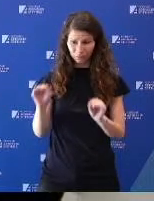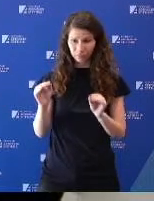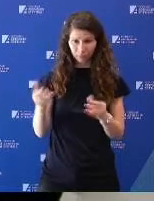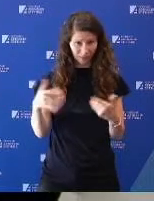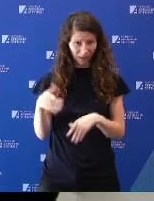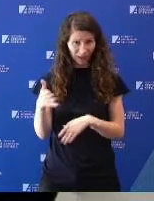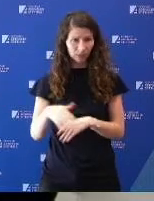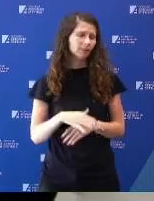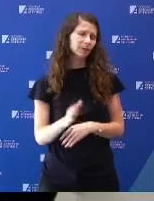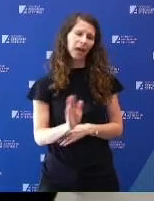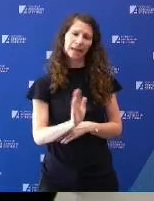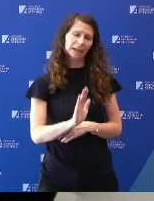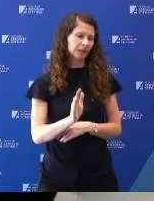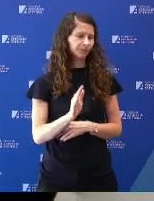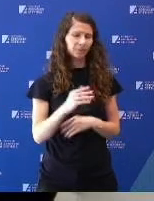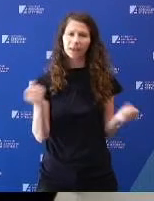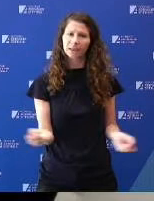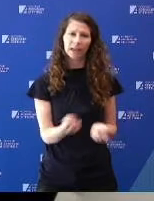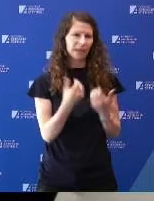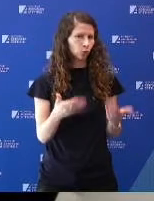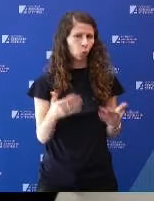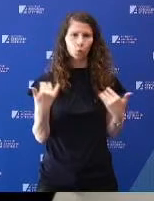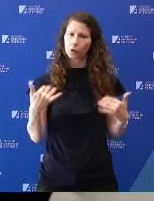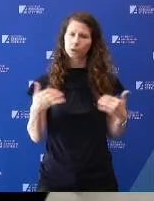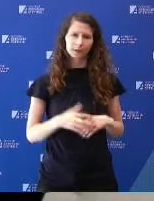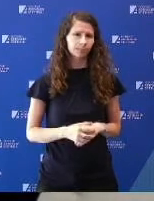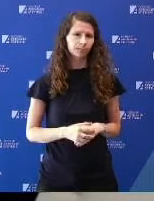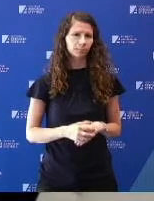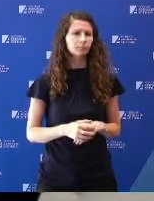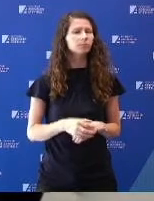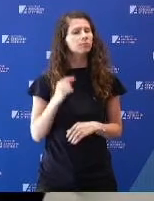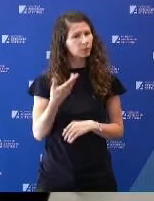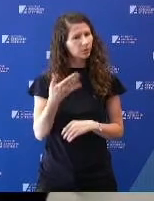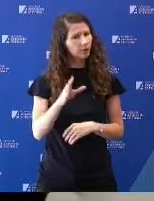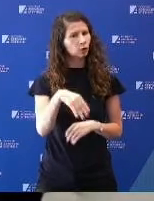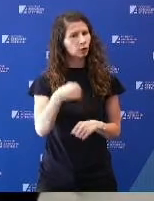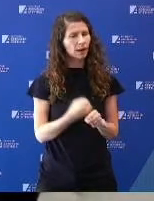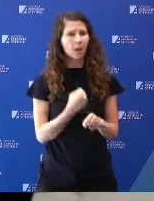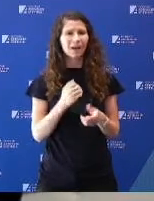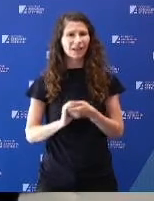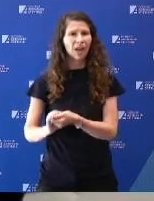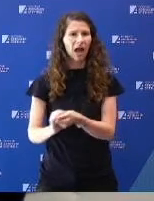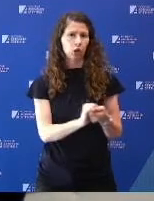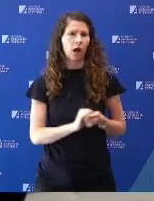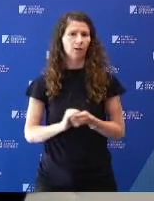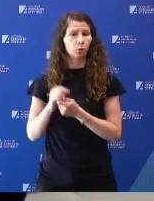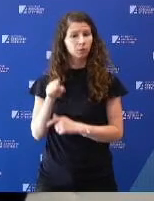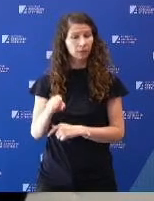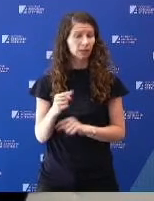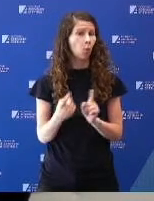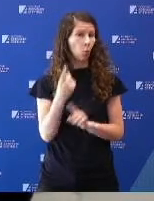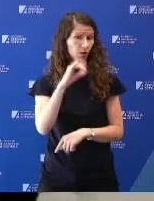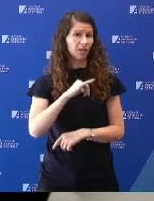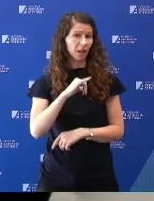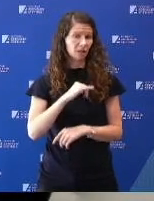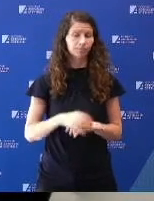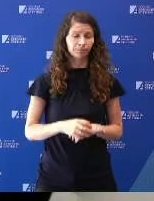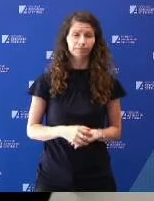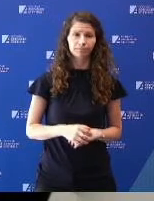Nein, es gab noch kein Training, aber das war eine Zusammenarbeit mit den Gewerkschaften und die waren sehr interessiert. Wir